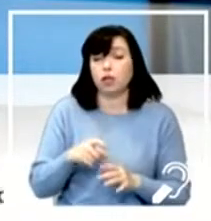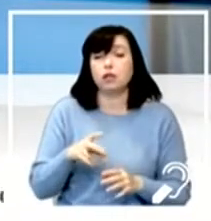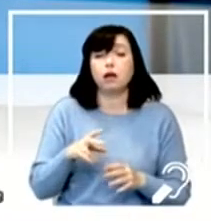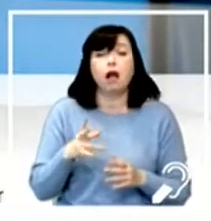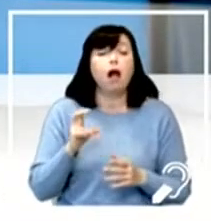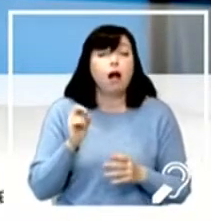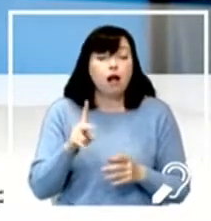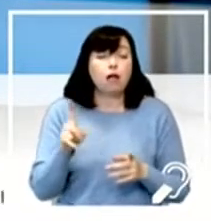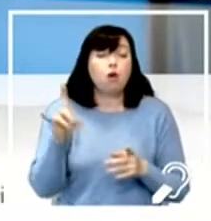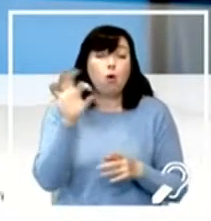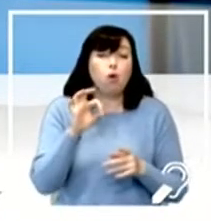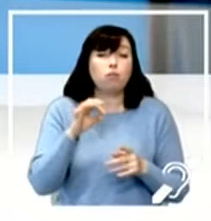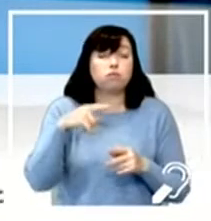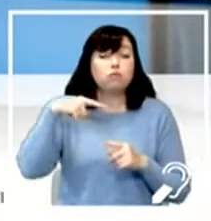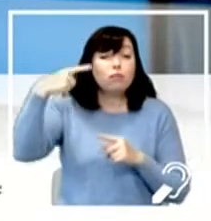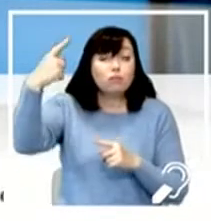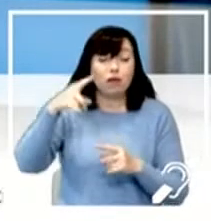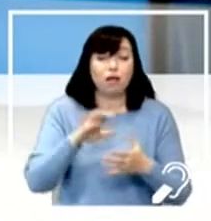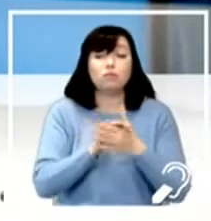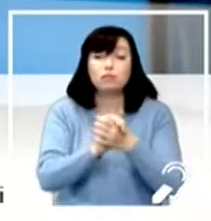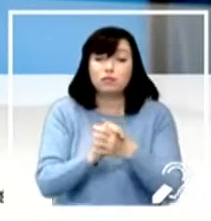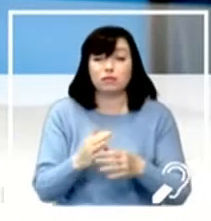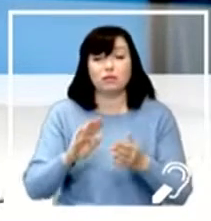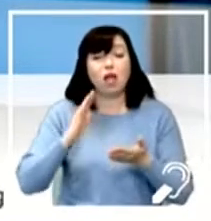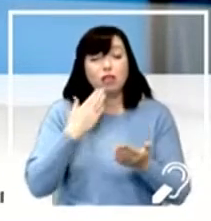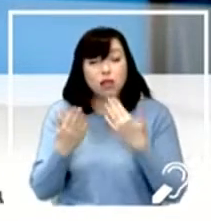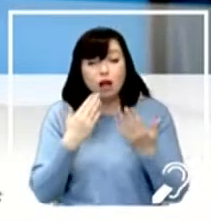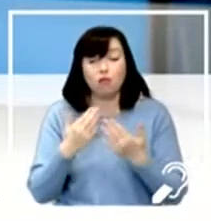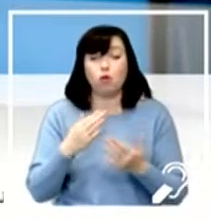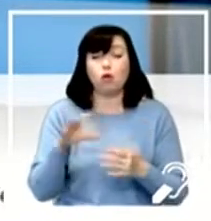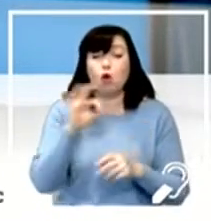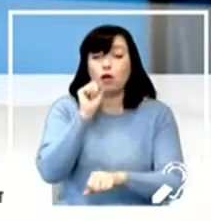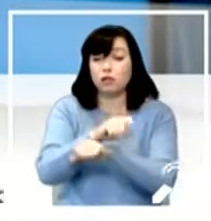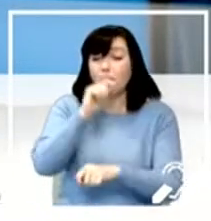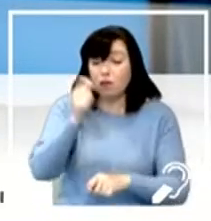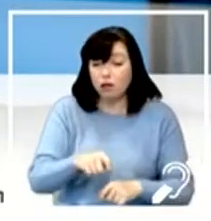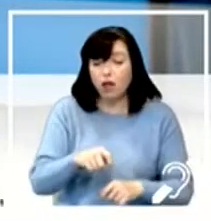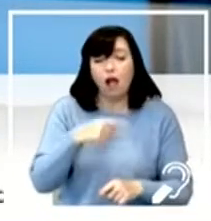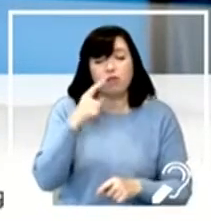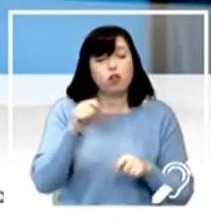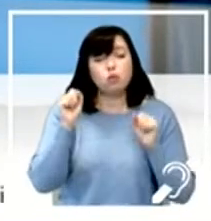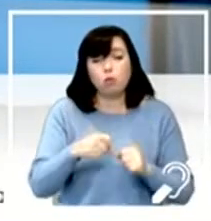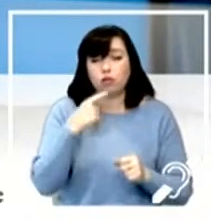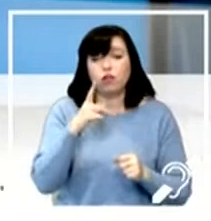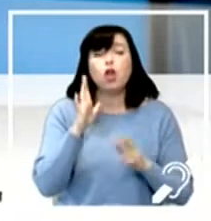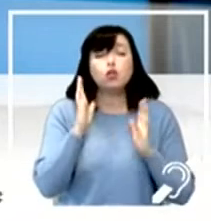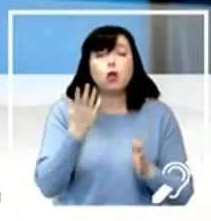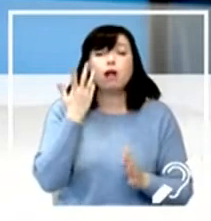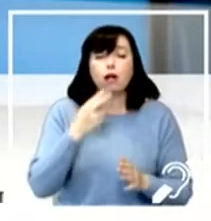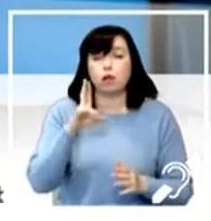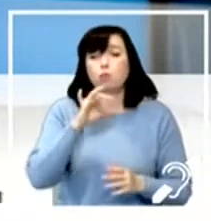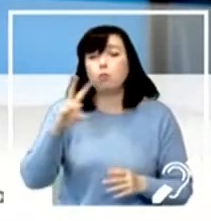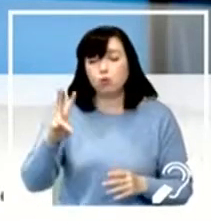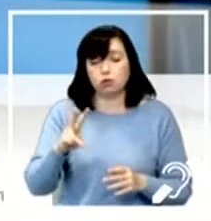eventuale negocieri pentru încetarea focului, autoritățile de la Kiev au subliniat că discuțiile pot avea loc doar atunci când Vladimir